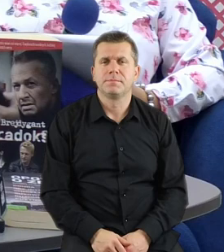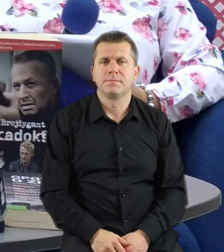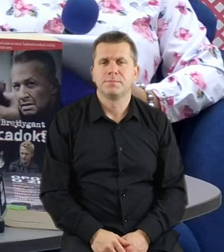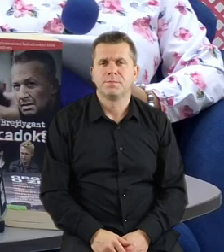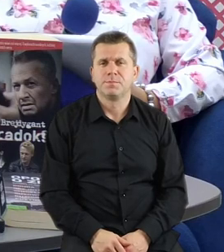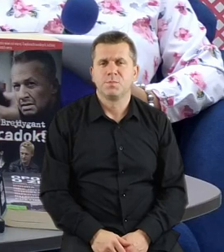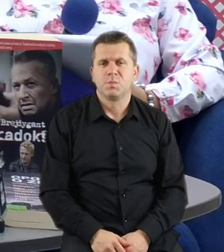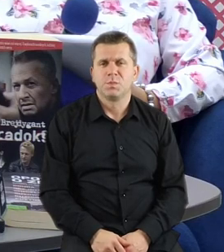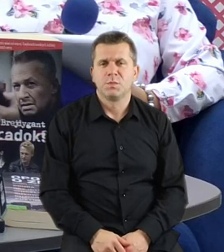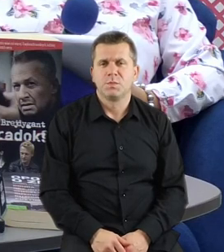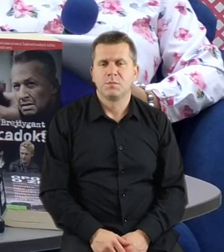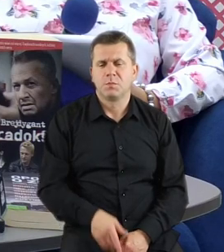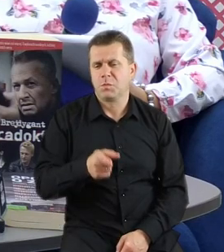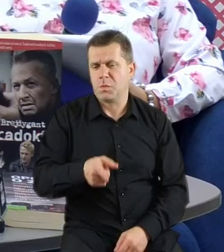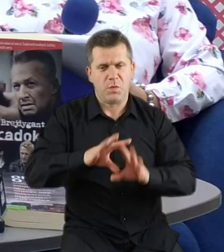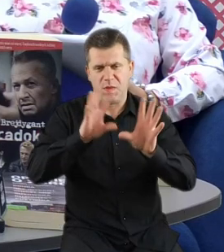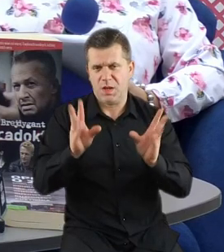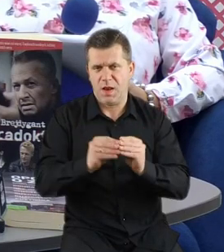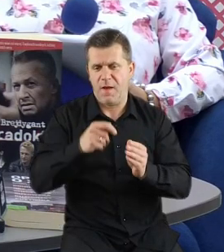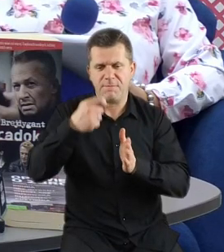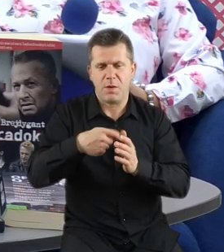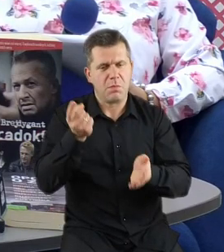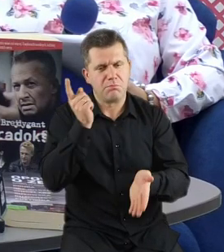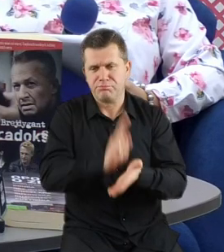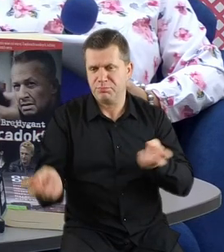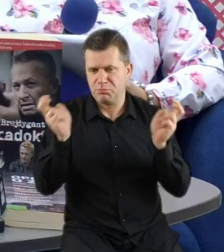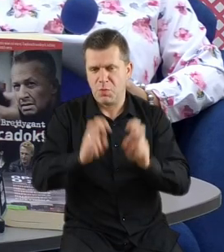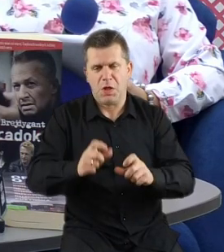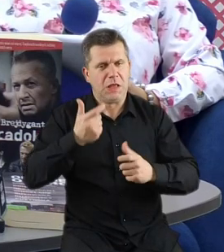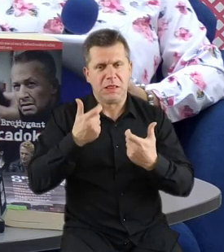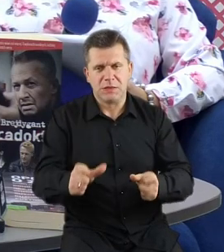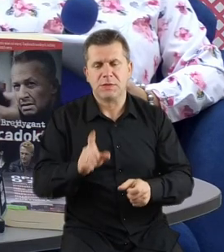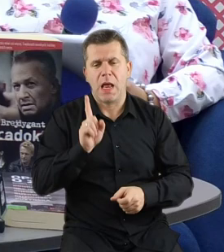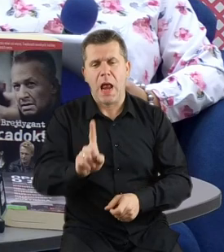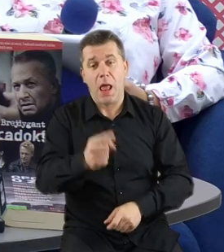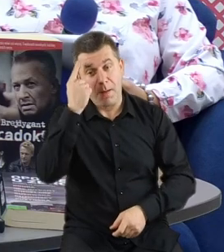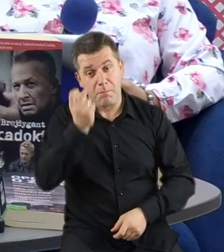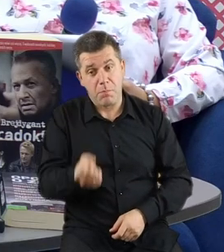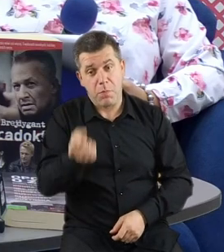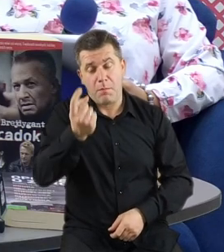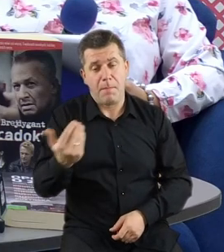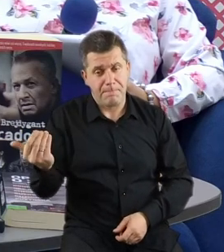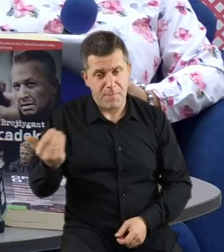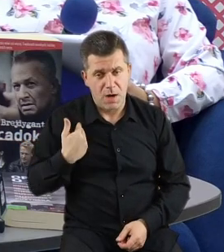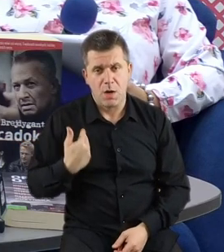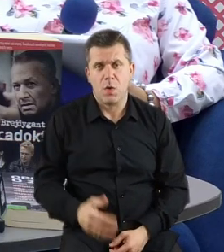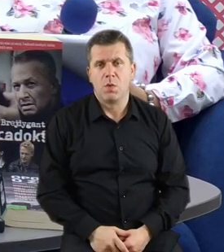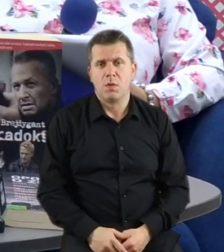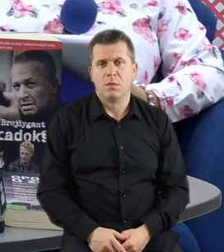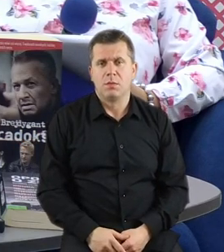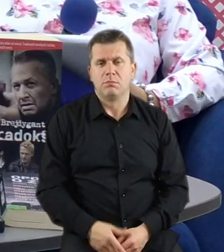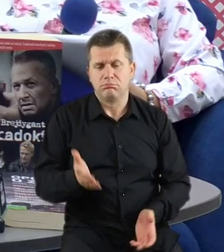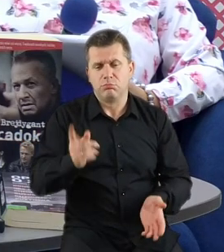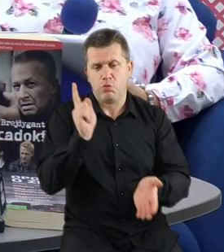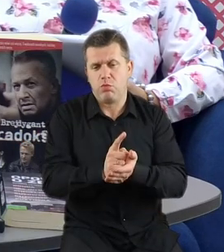i to gdzieś i tyle, jakby film nie powstał, nic się nie wydarzyło, ale ten pomysł tam krążył i